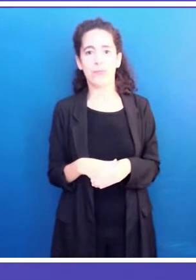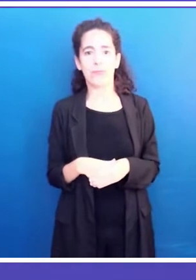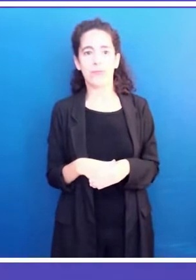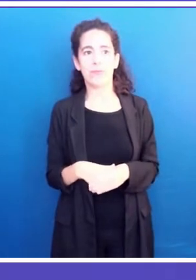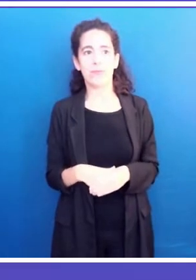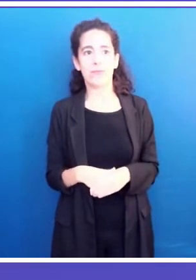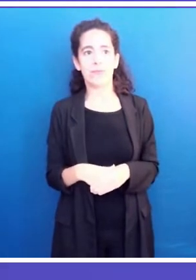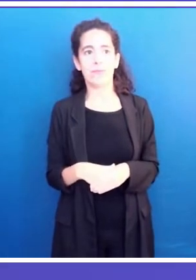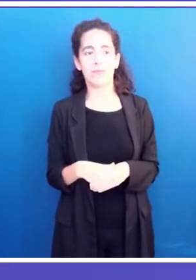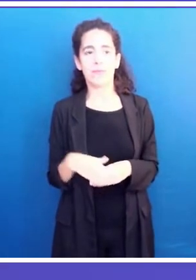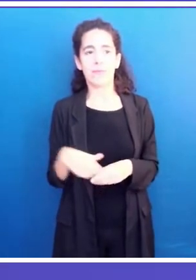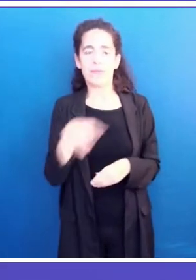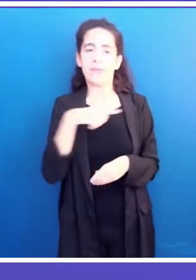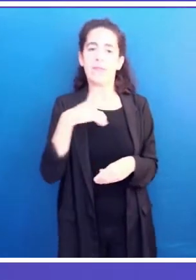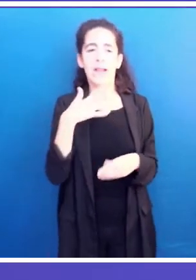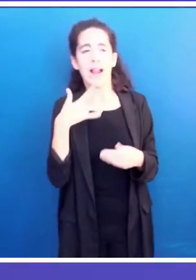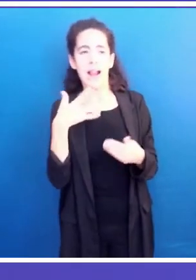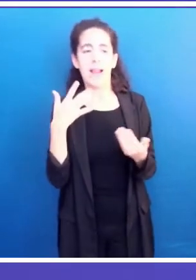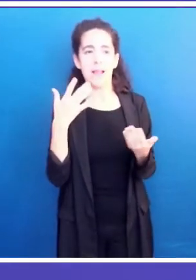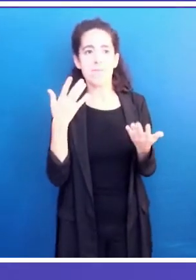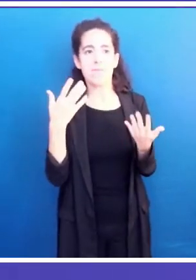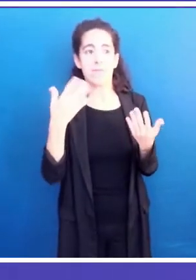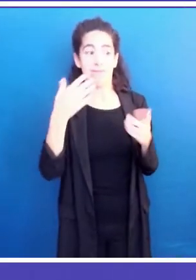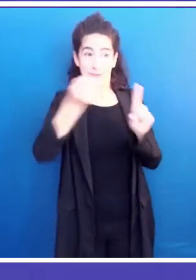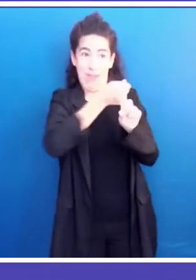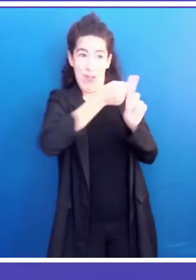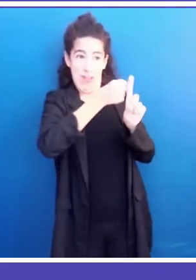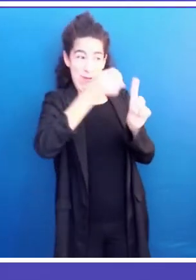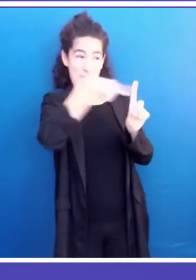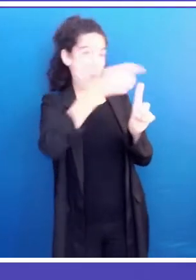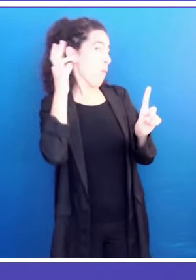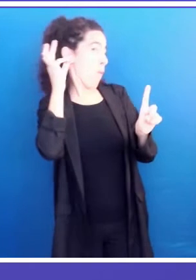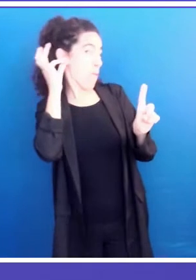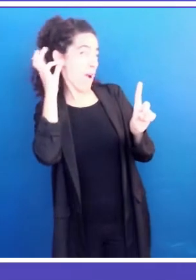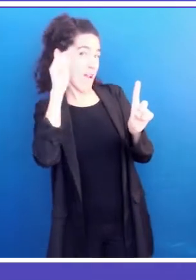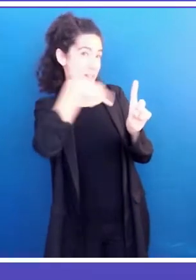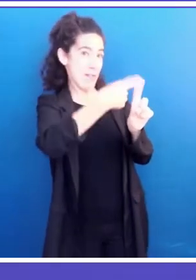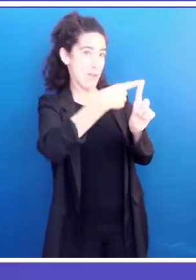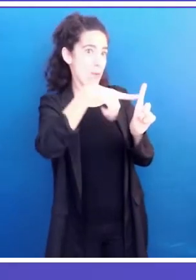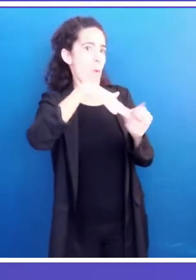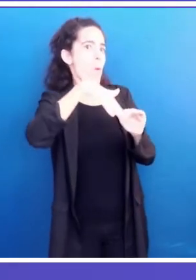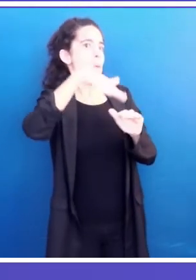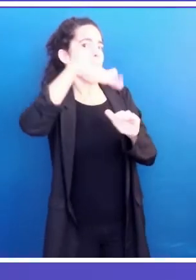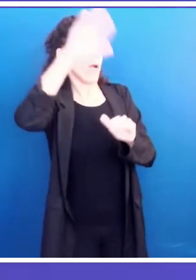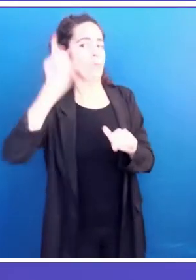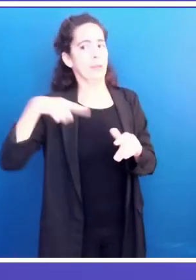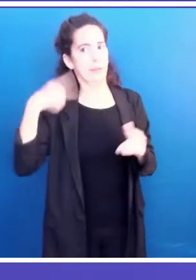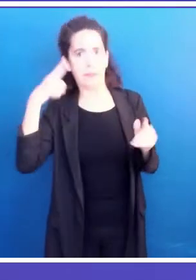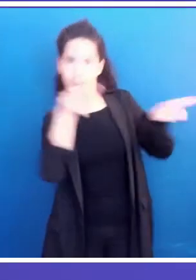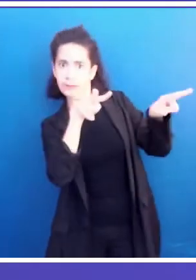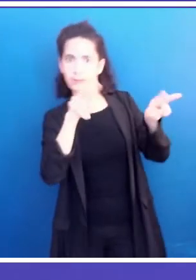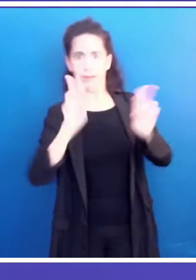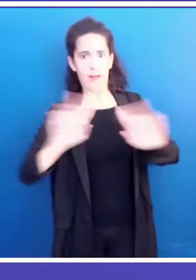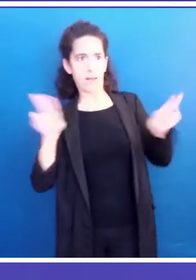عدم الأمن، ترتفع الجريمة وبالتالي العنف الذي يطال المرأة يمكن أن يرتفع. هذا ما توقعناه وهذا ما حصل. أنا سأطلعكم على